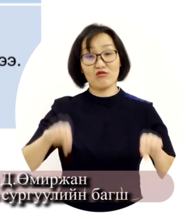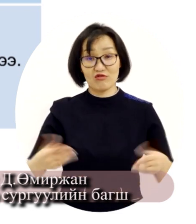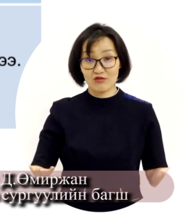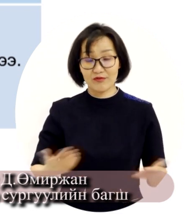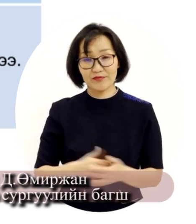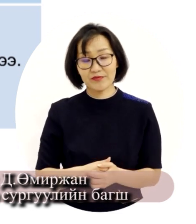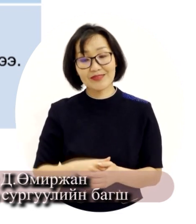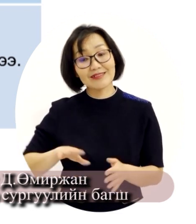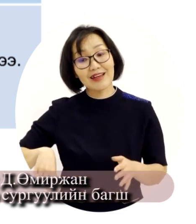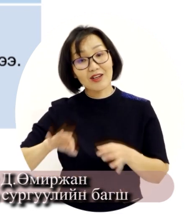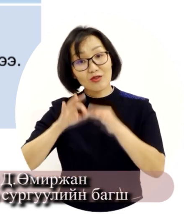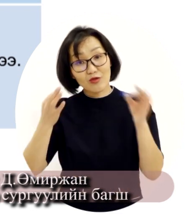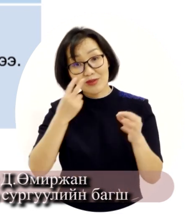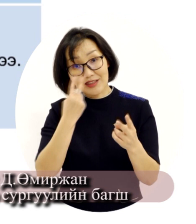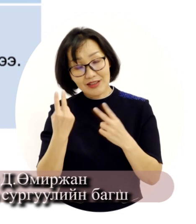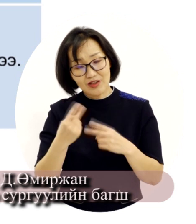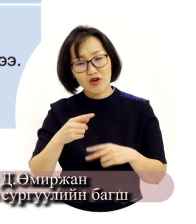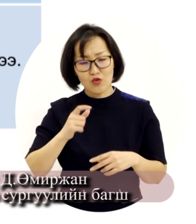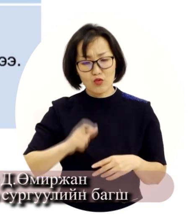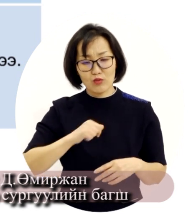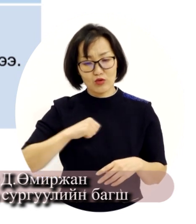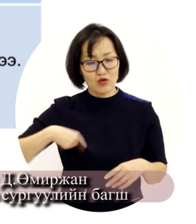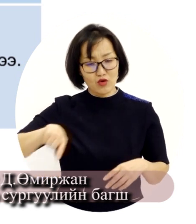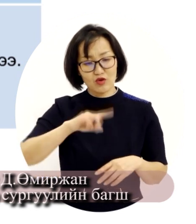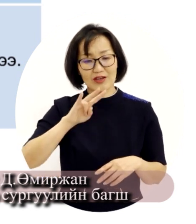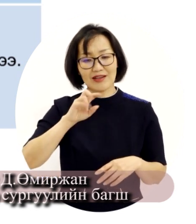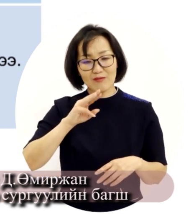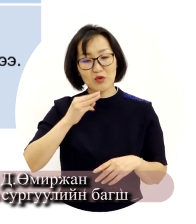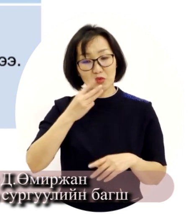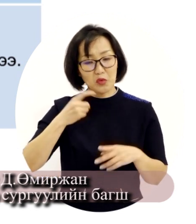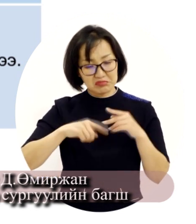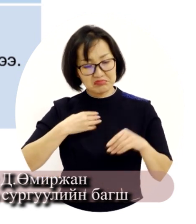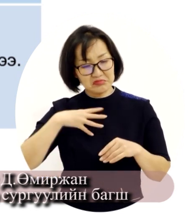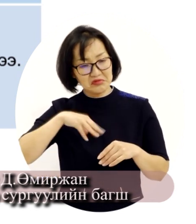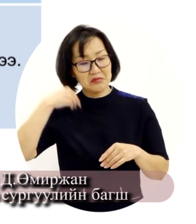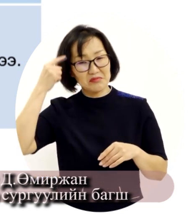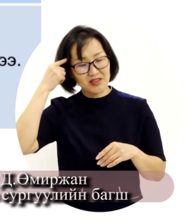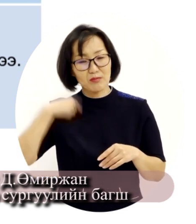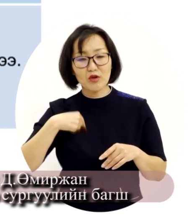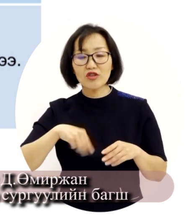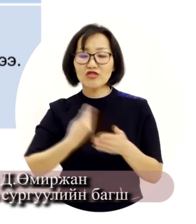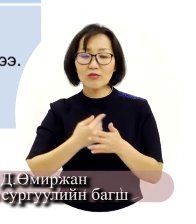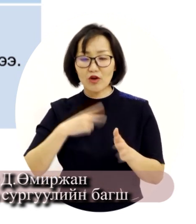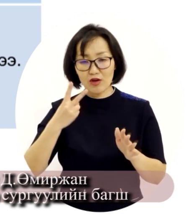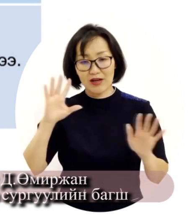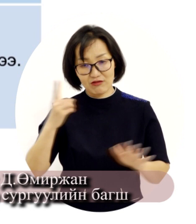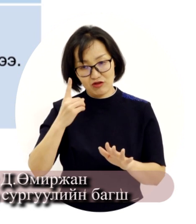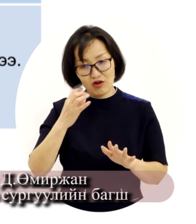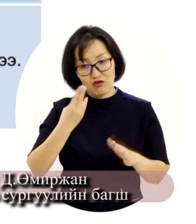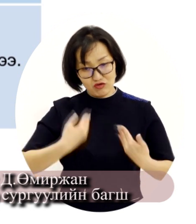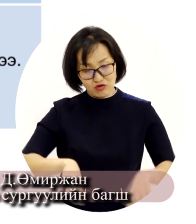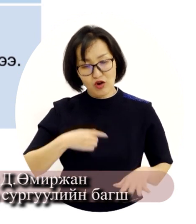Екінші сөйлем, біздің өлкемізде бұдан сан мыңдаған жылдар бұрын адамдар өмір сүрген. Ұлы Моңғол